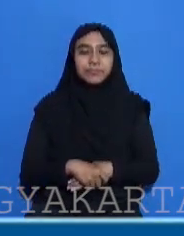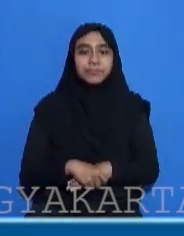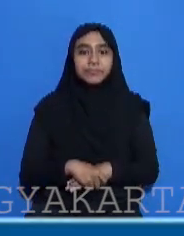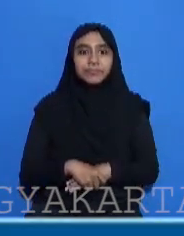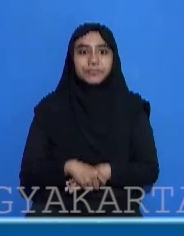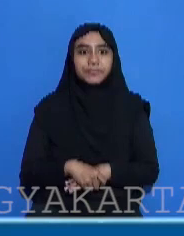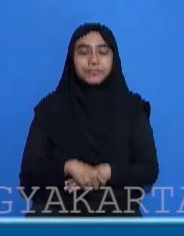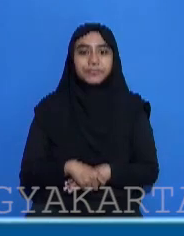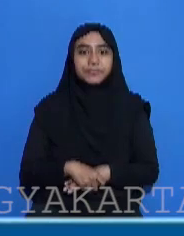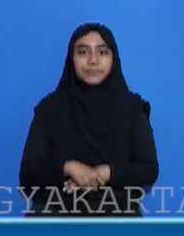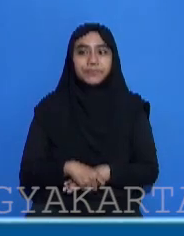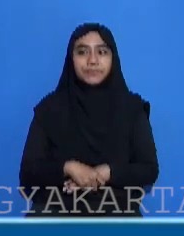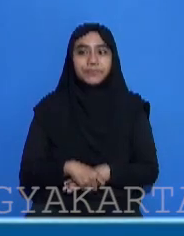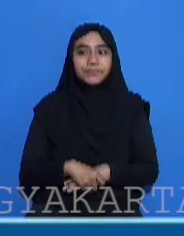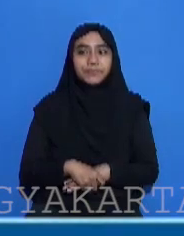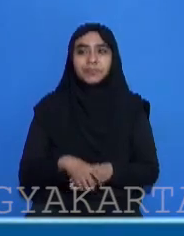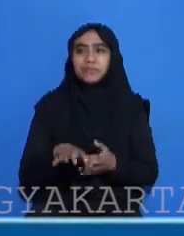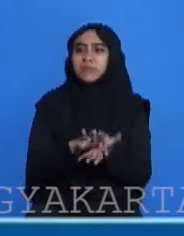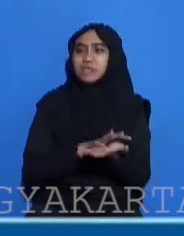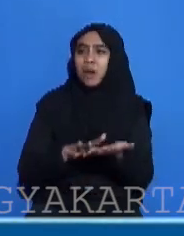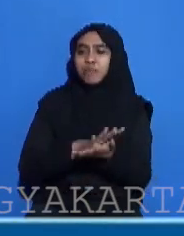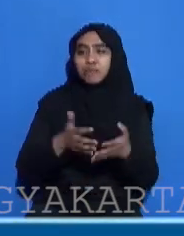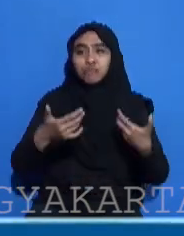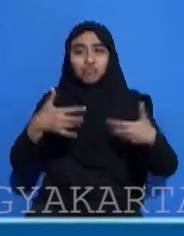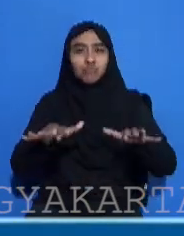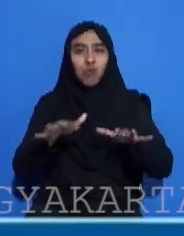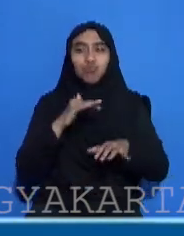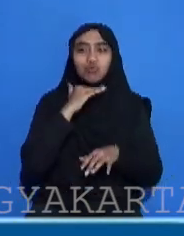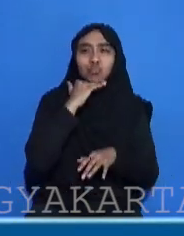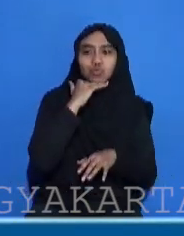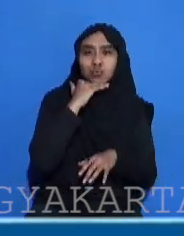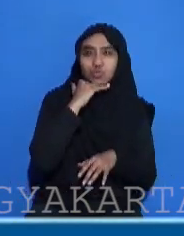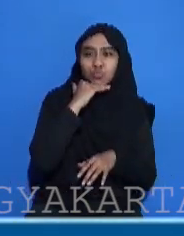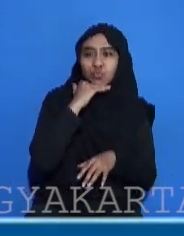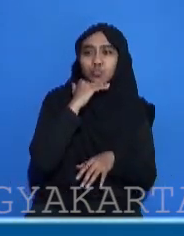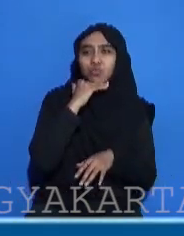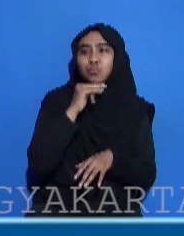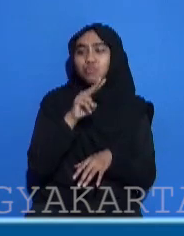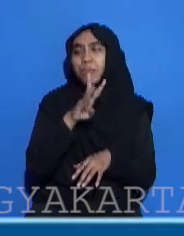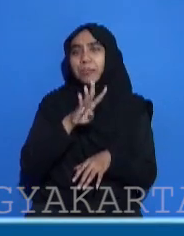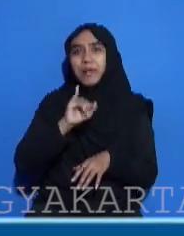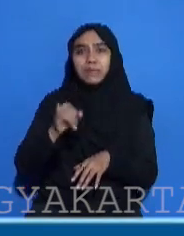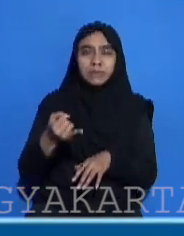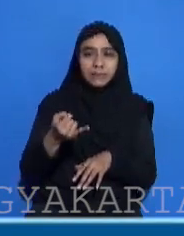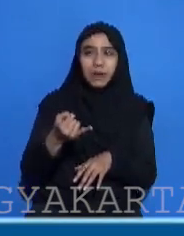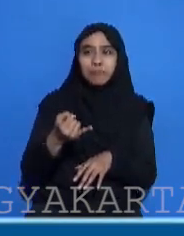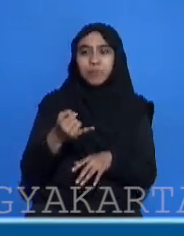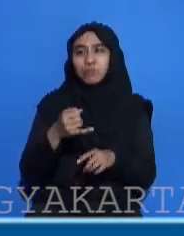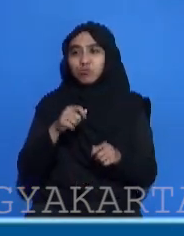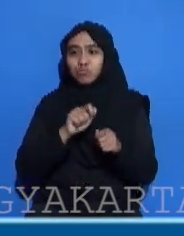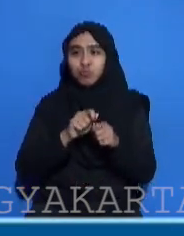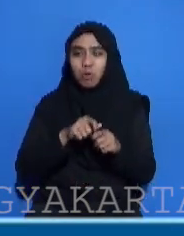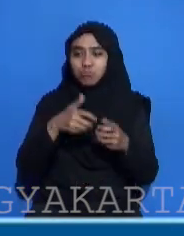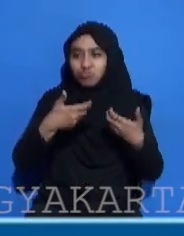pun dipun campur lajeng dipun fermentasi rumiyin sak tangunipun Sekawan dikur jam sadar ini pun shioko